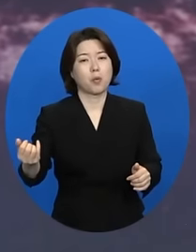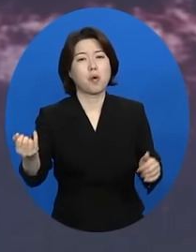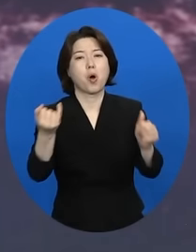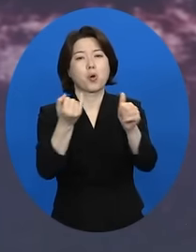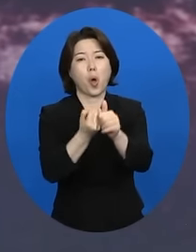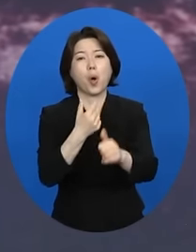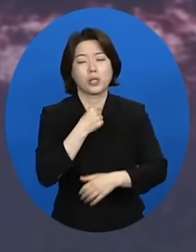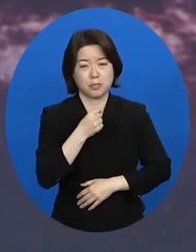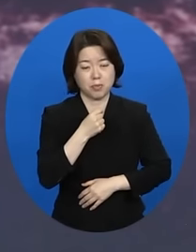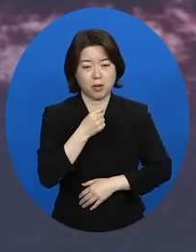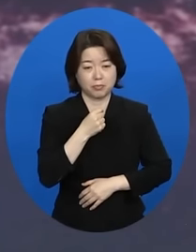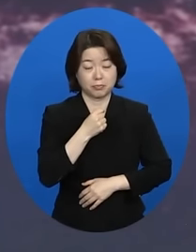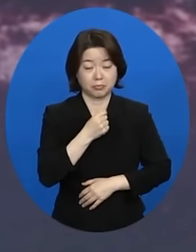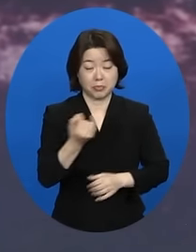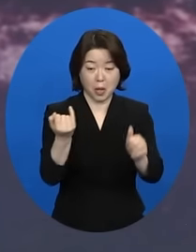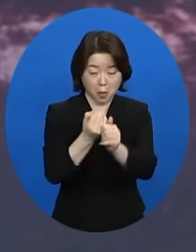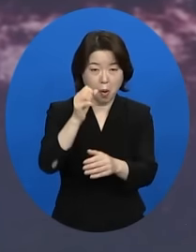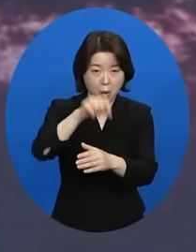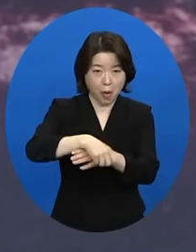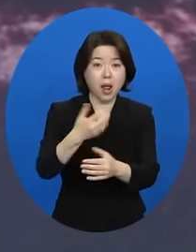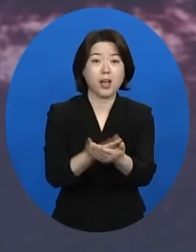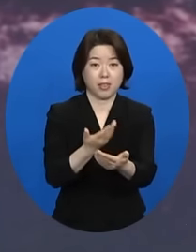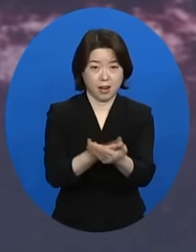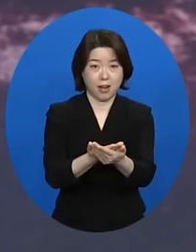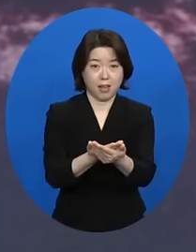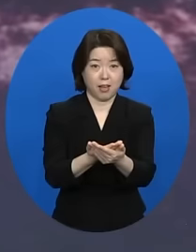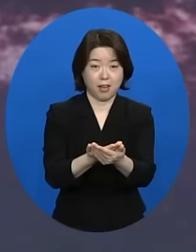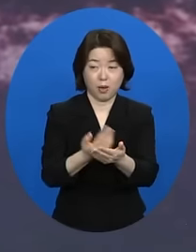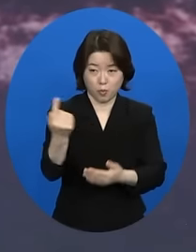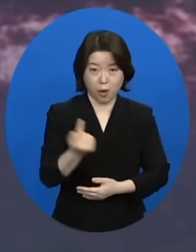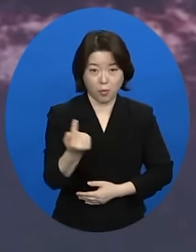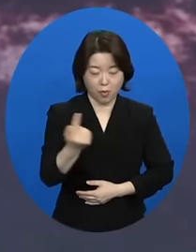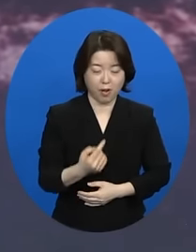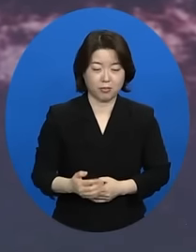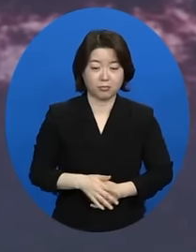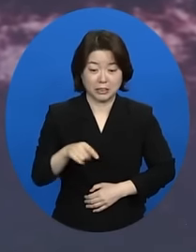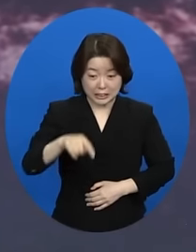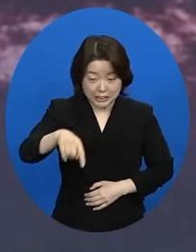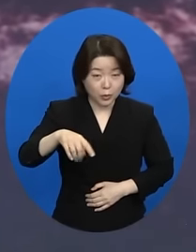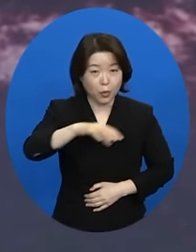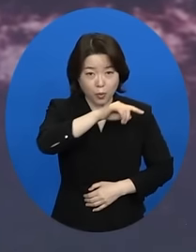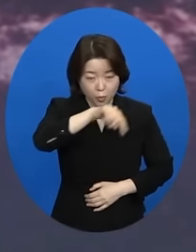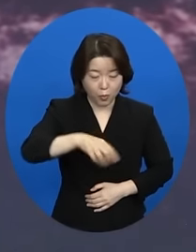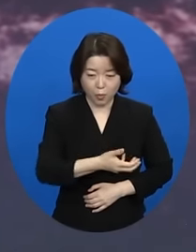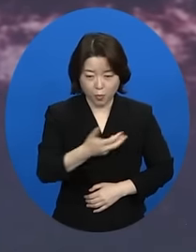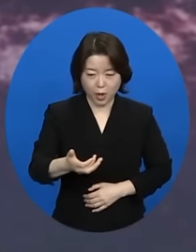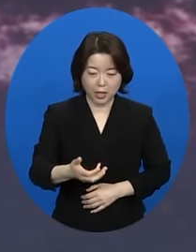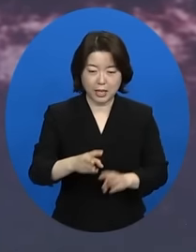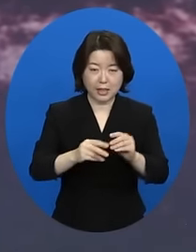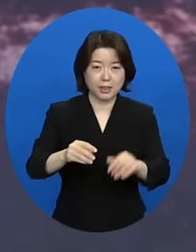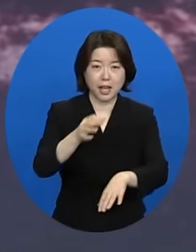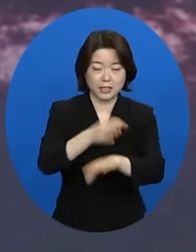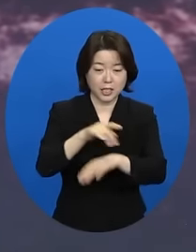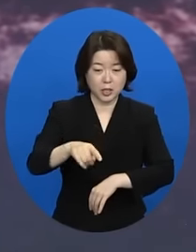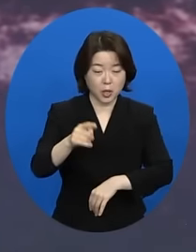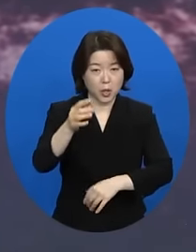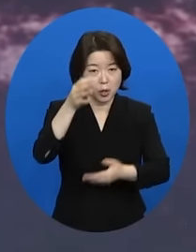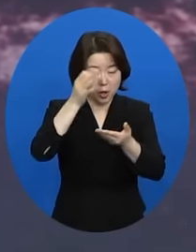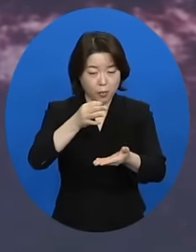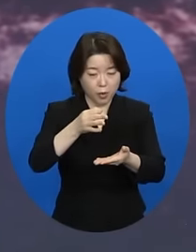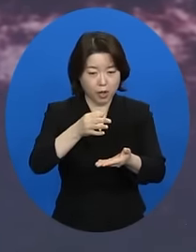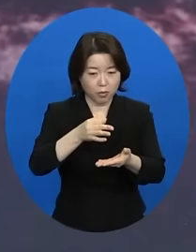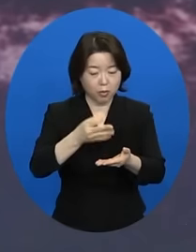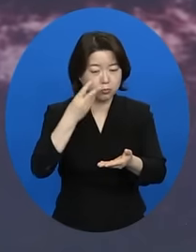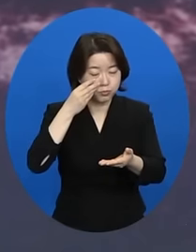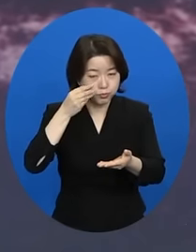하니까 통혼을 허락해 달라는 겁니다. 그리고 어차피 이 땅에 왔으니까 땅을 사서 여기를 기업을 삼아서 정착을